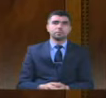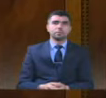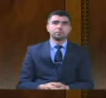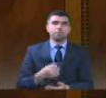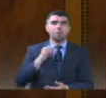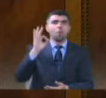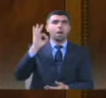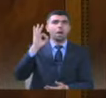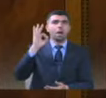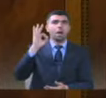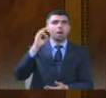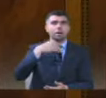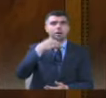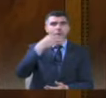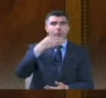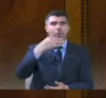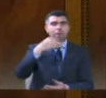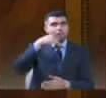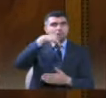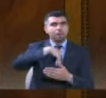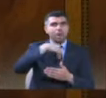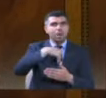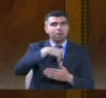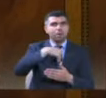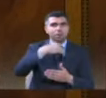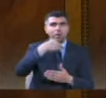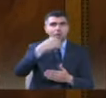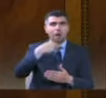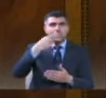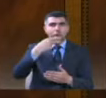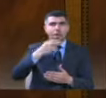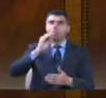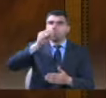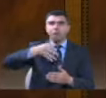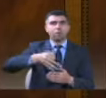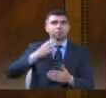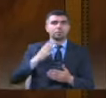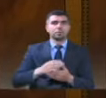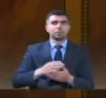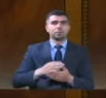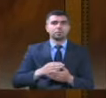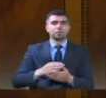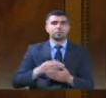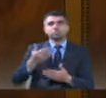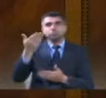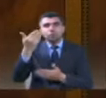والله العظيم كنقول في نفسي هذا كلام معقول، مقترحات كنقول هذا كلام